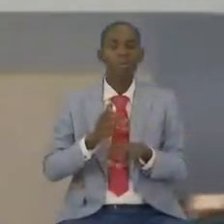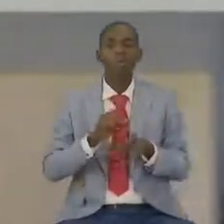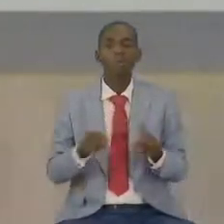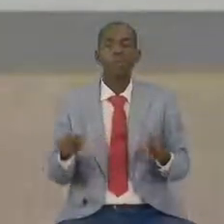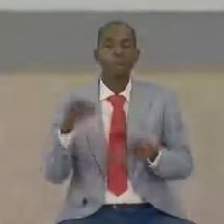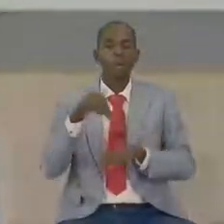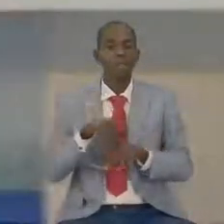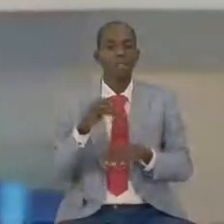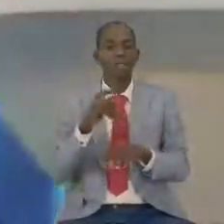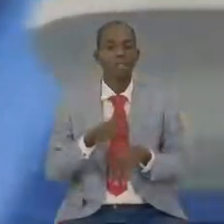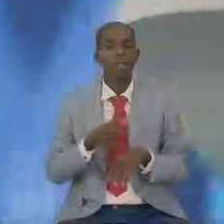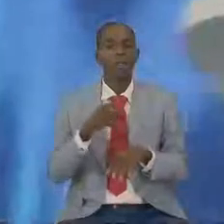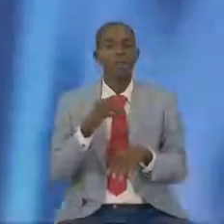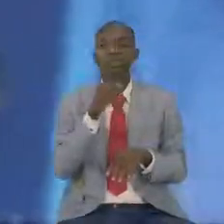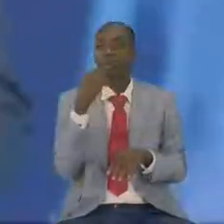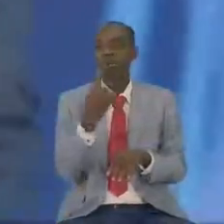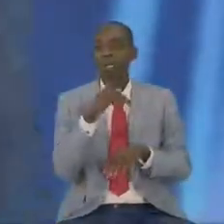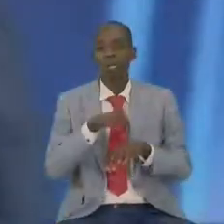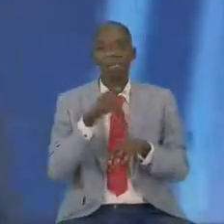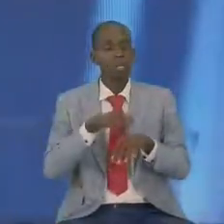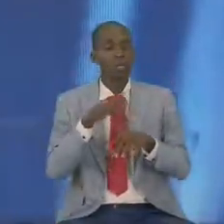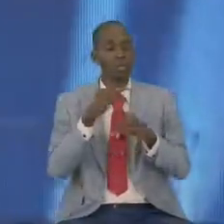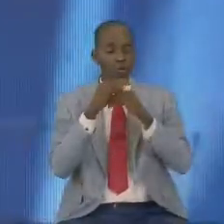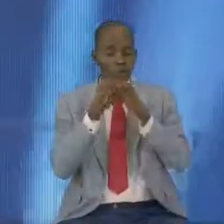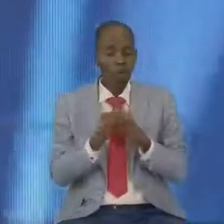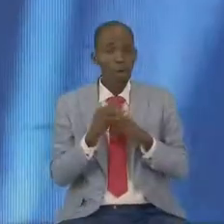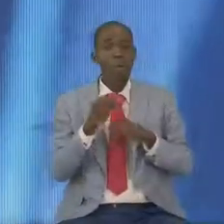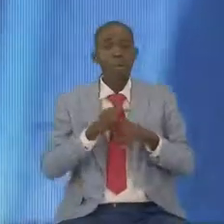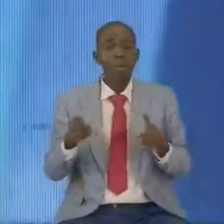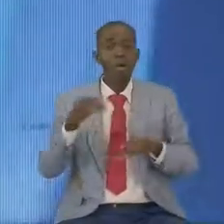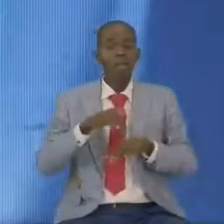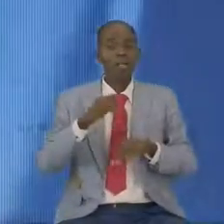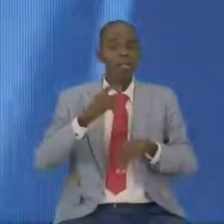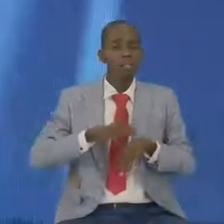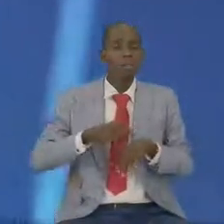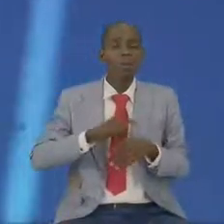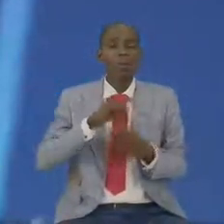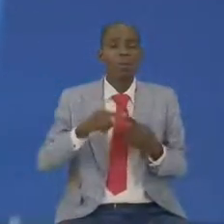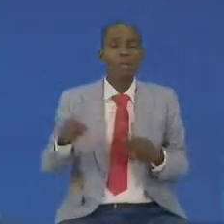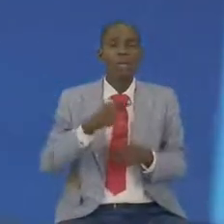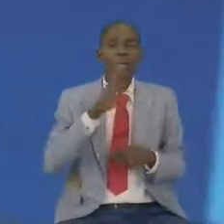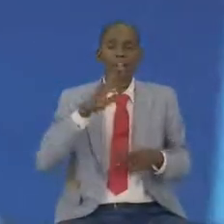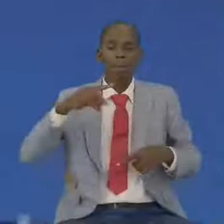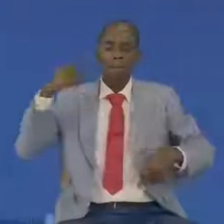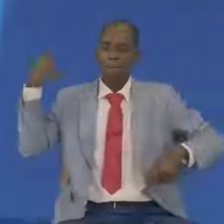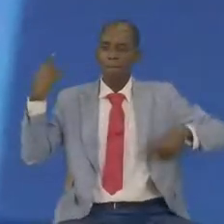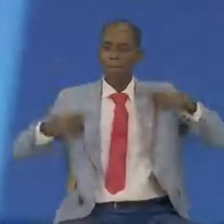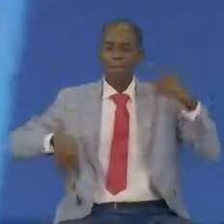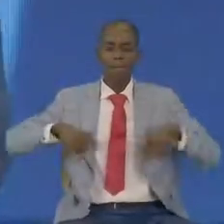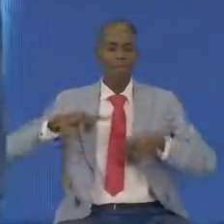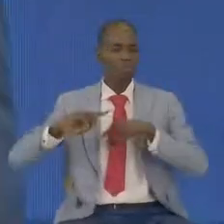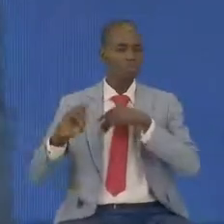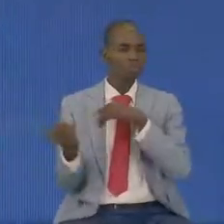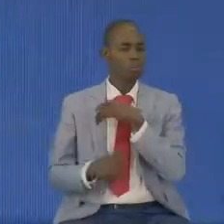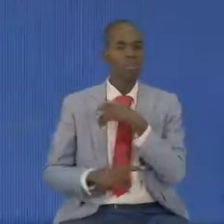de l'adoration, mais chanter quand les coups ont déchiré leur dos et ils saignaient.